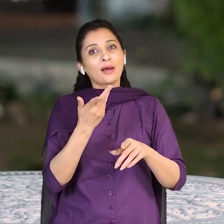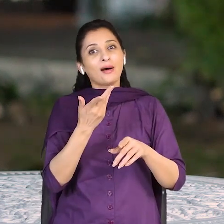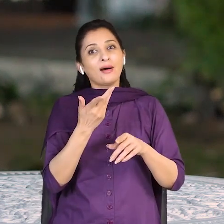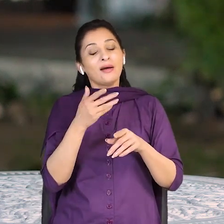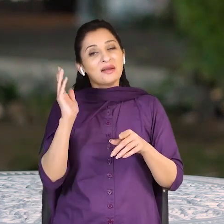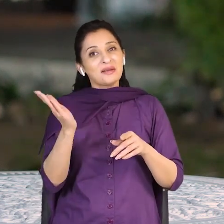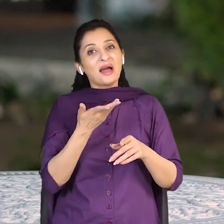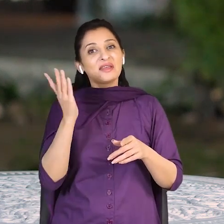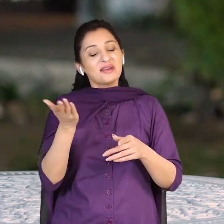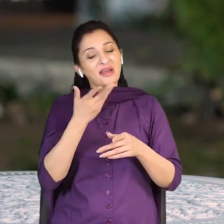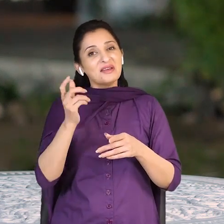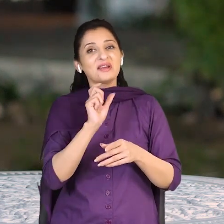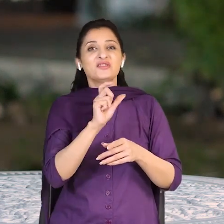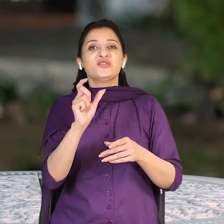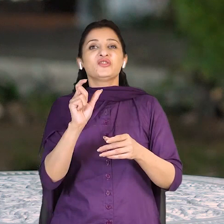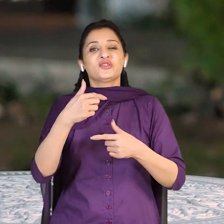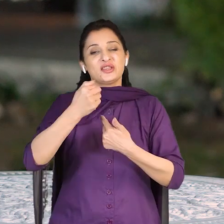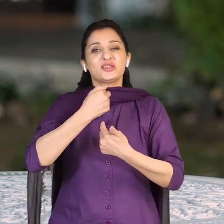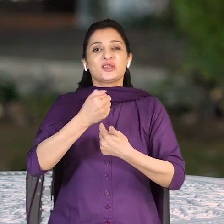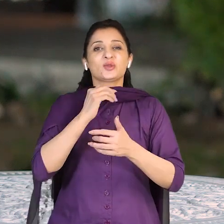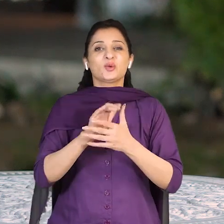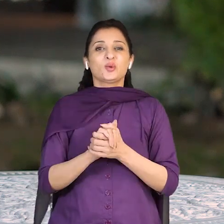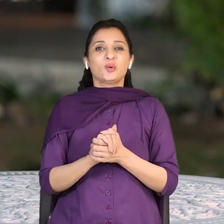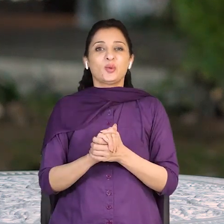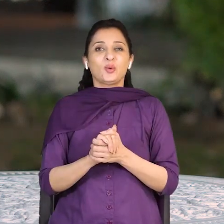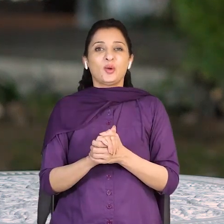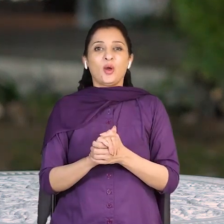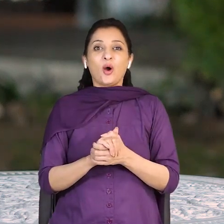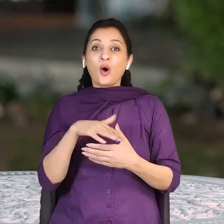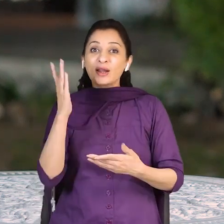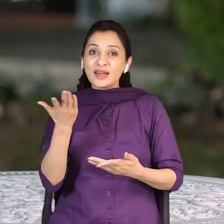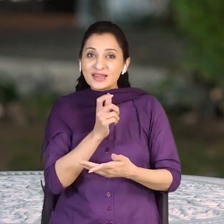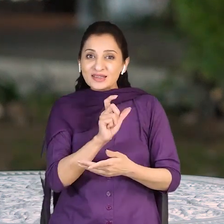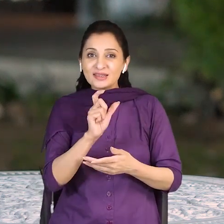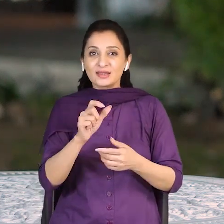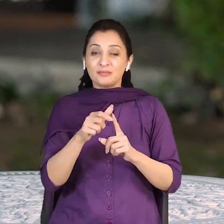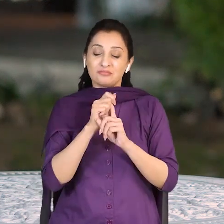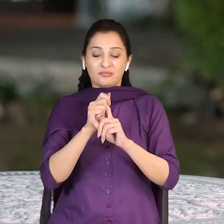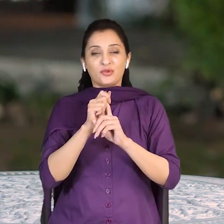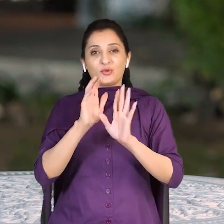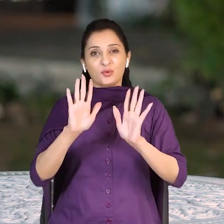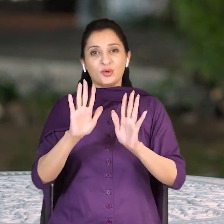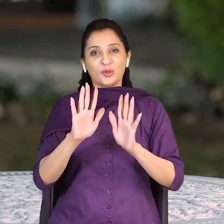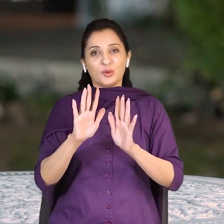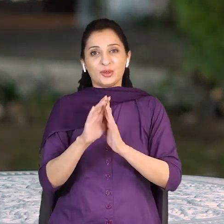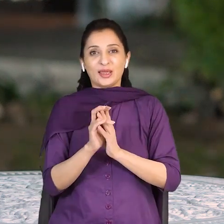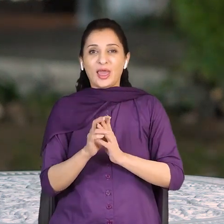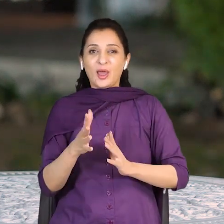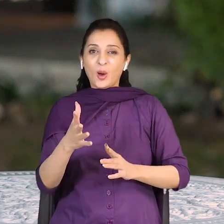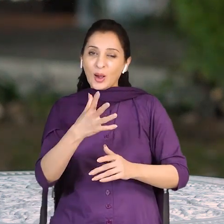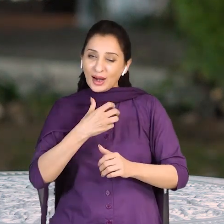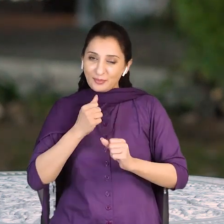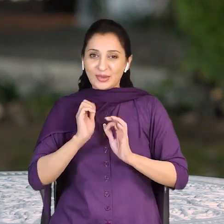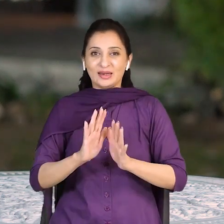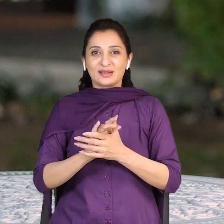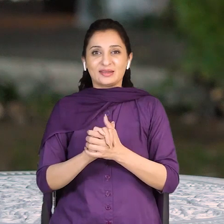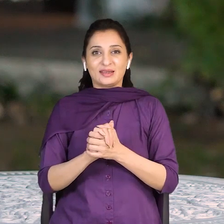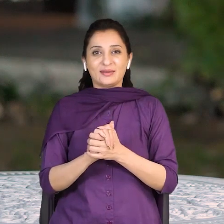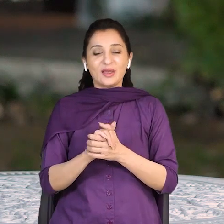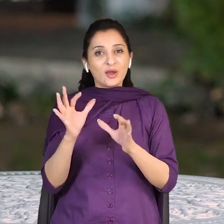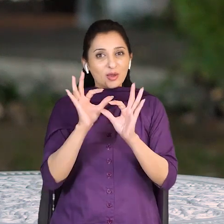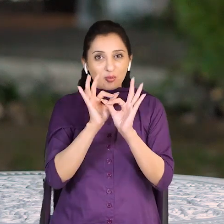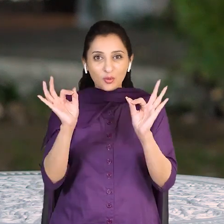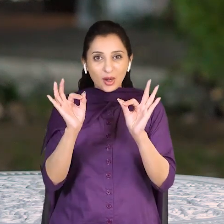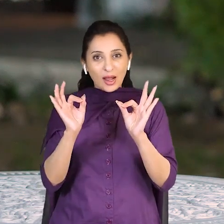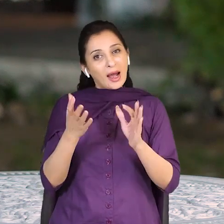है और हर वो नई चीज़ ज़रूरी भी लगती है और अपनी सी लगती है और ये सब कुछ जो है